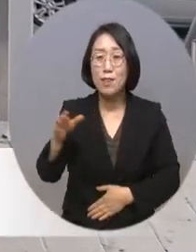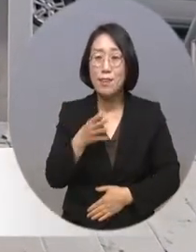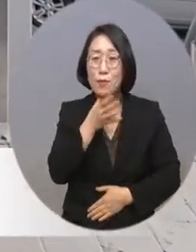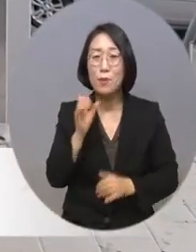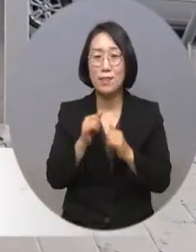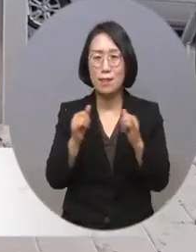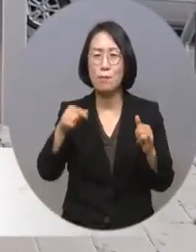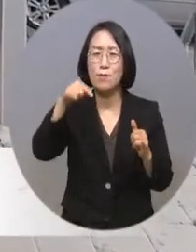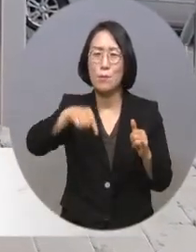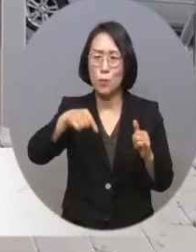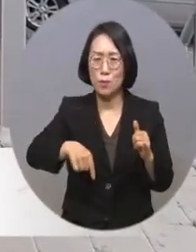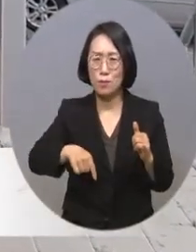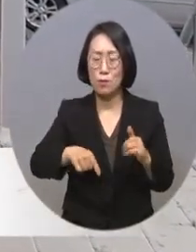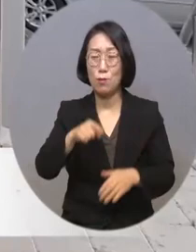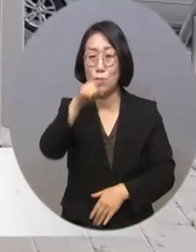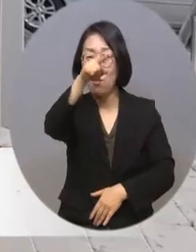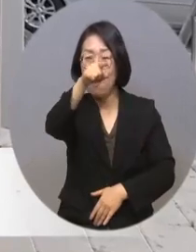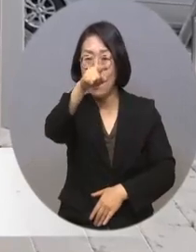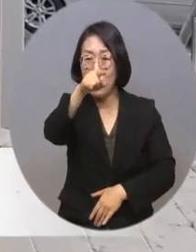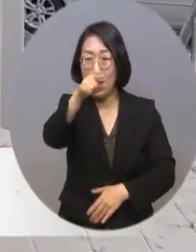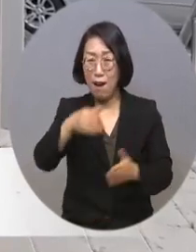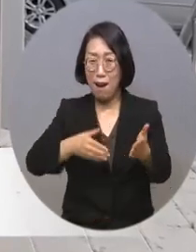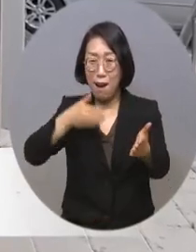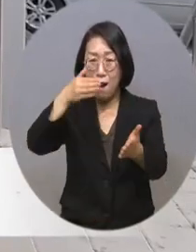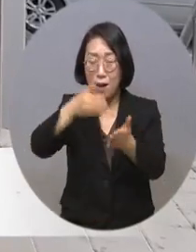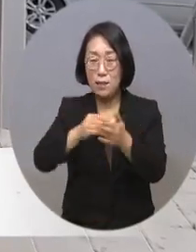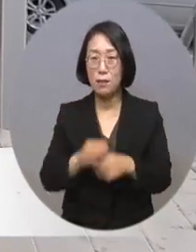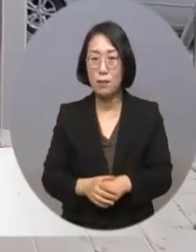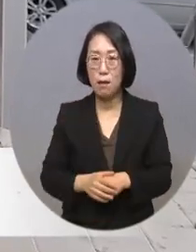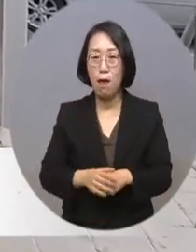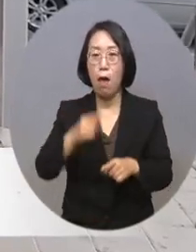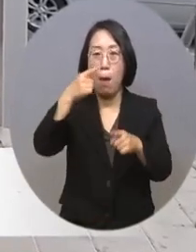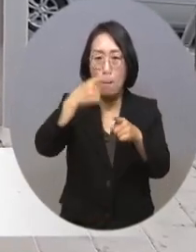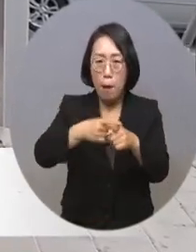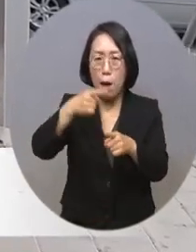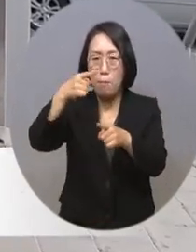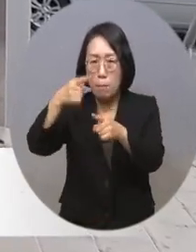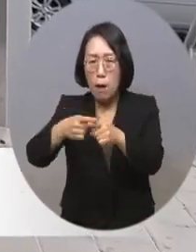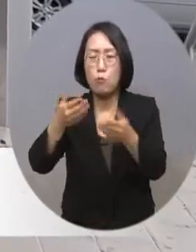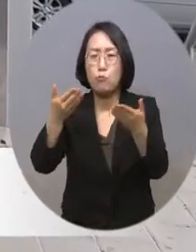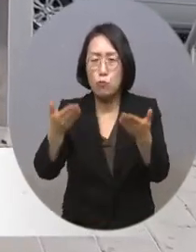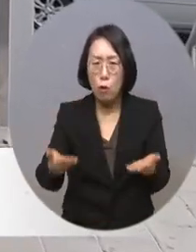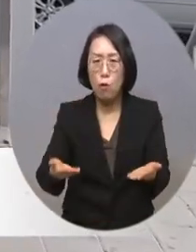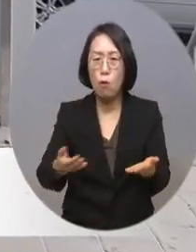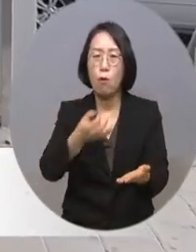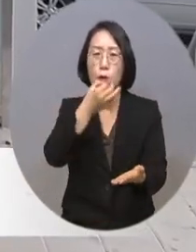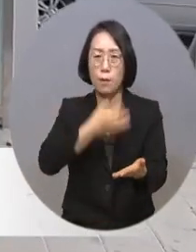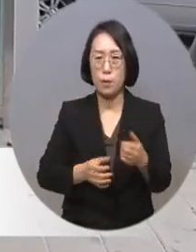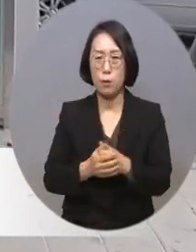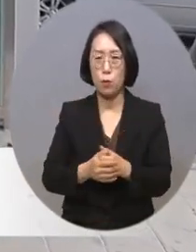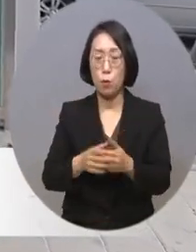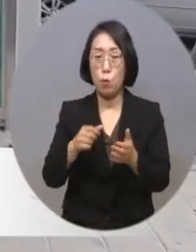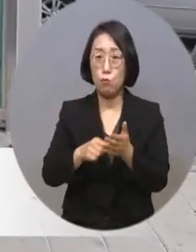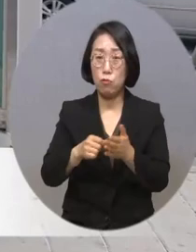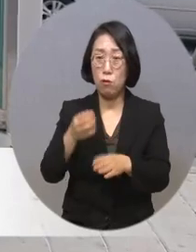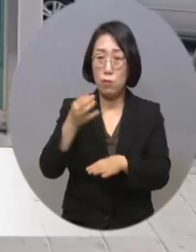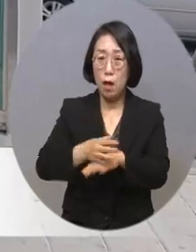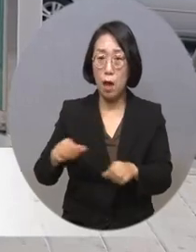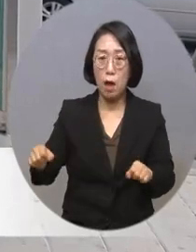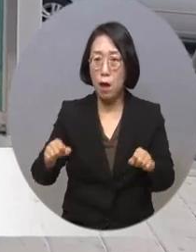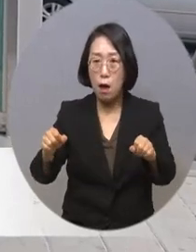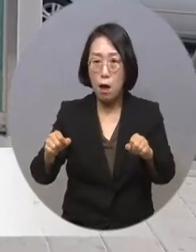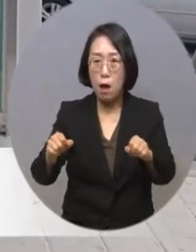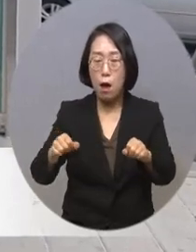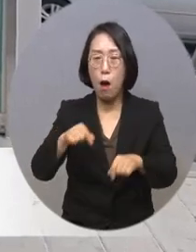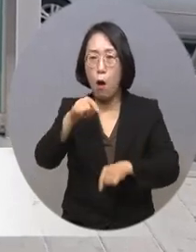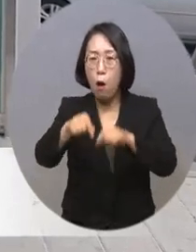저 승강장에서 저기 그냥 올라가려면 한 몇 번을 쉬어야 올라가는지 그리고 또 몸만 사각도면 택시를 타야 돼.